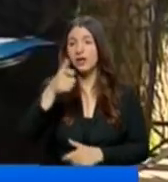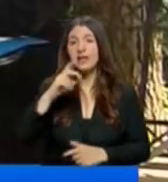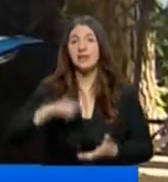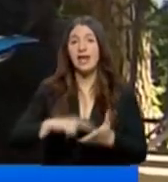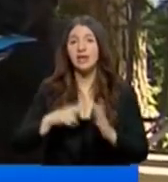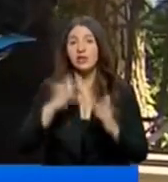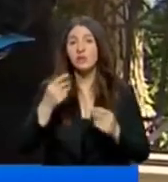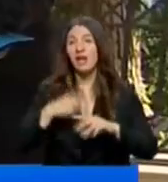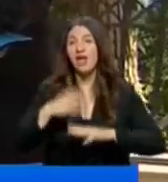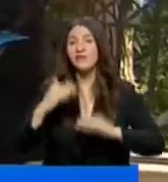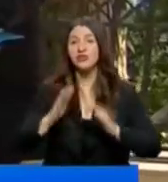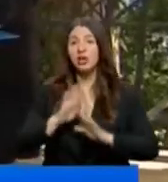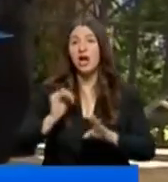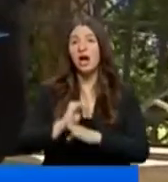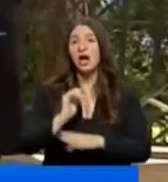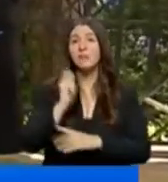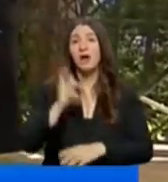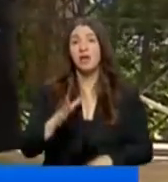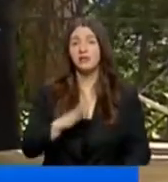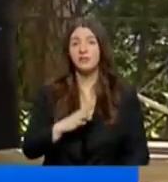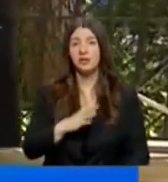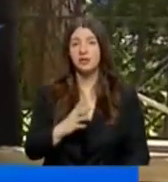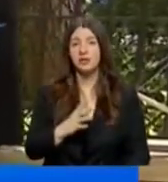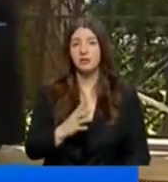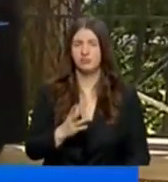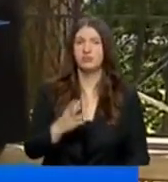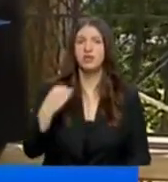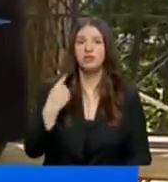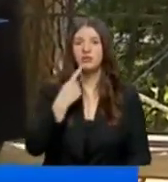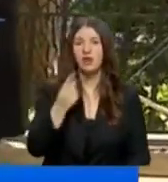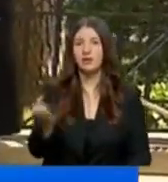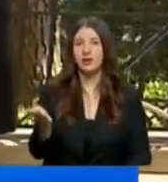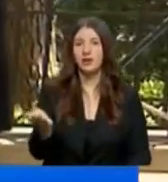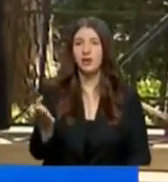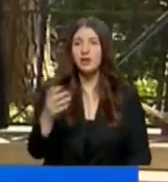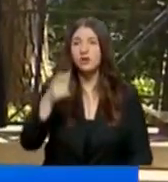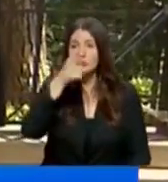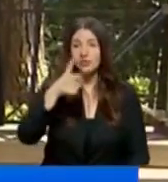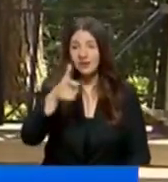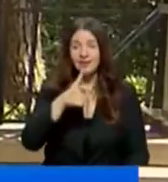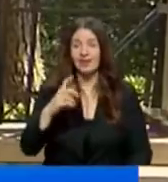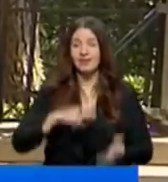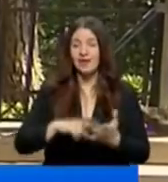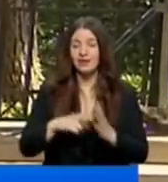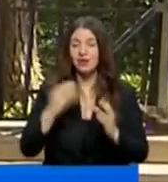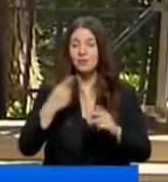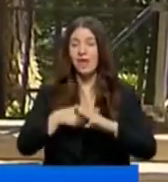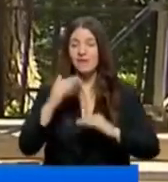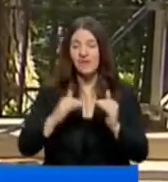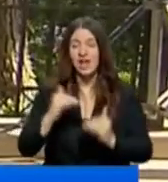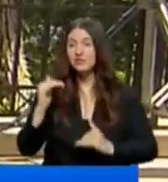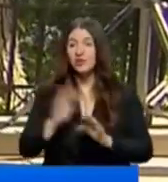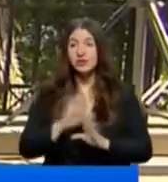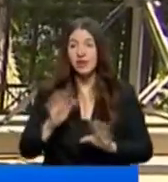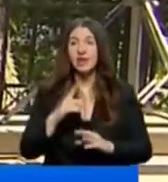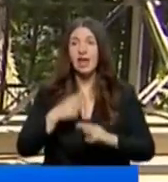teknik olarak bir enflasyon değil, hayat pahalılığı vardır. Yeni söylediğim, ülkemizde teknik olarak bir enflasyon değil,